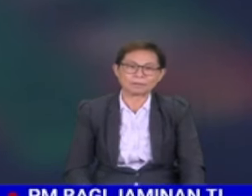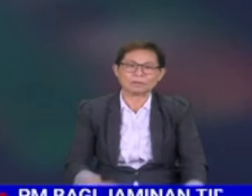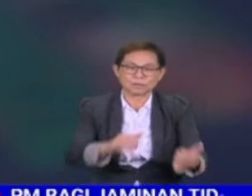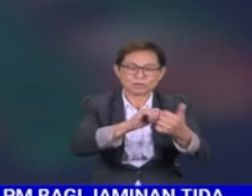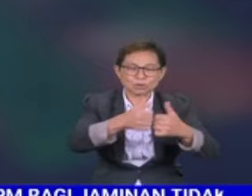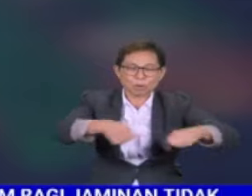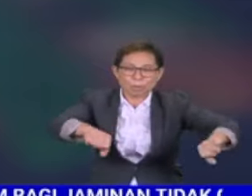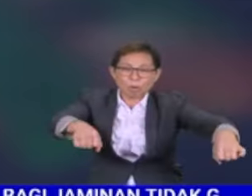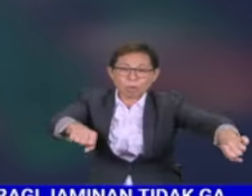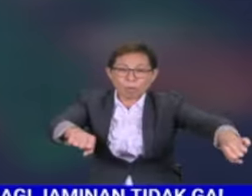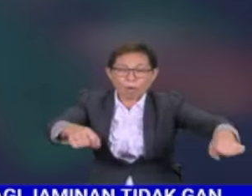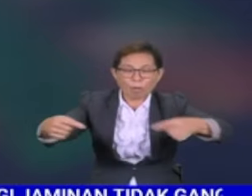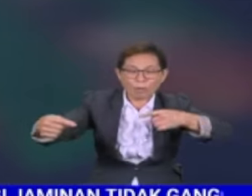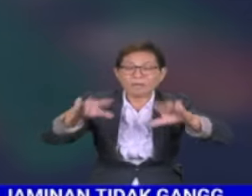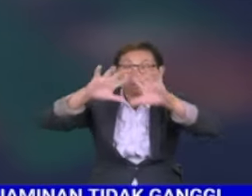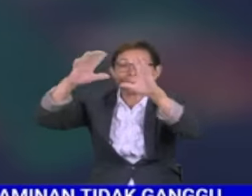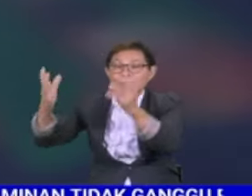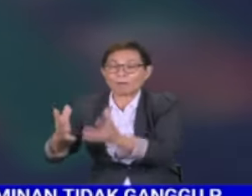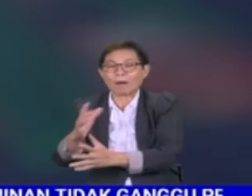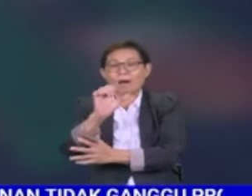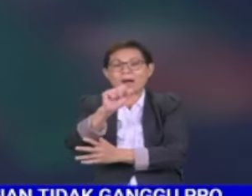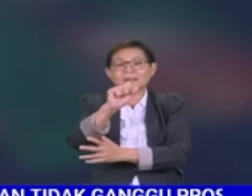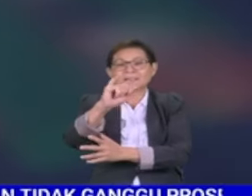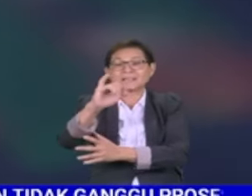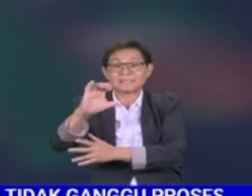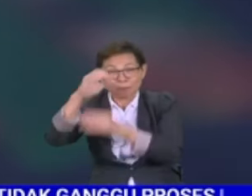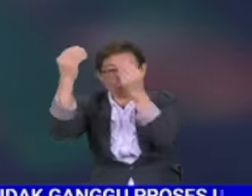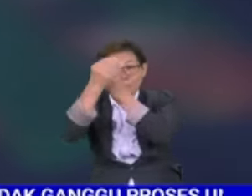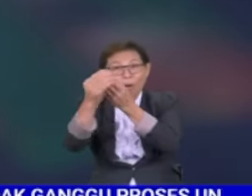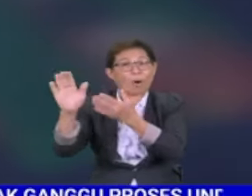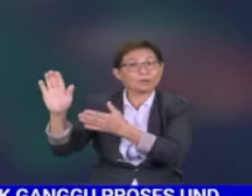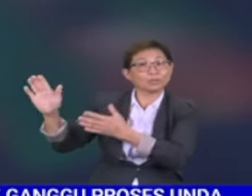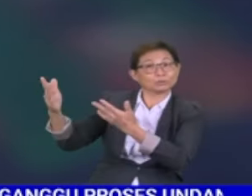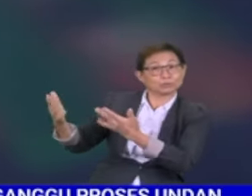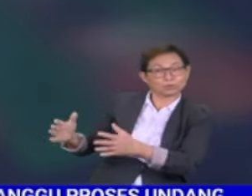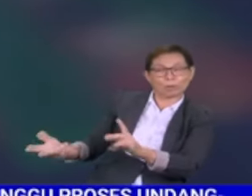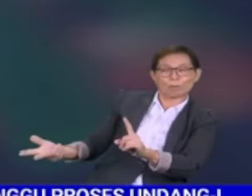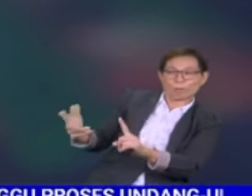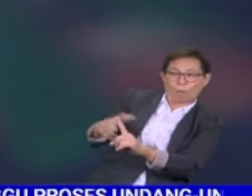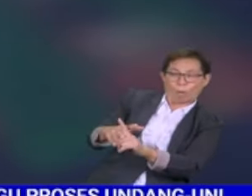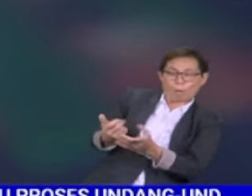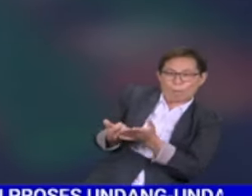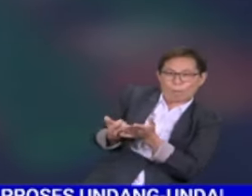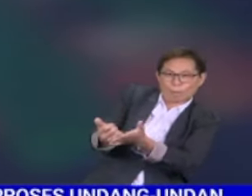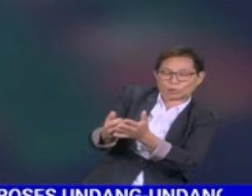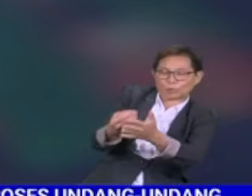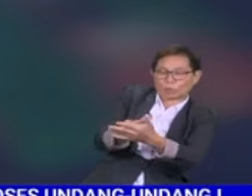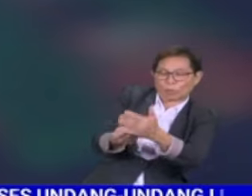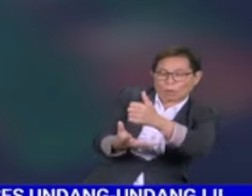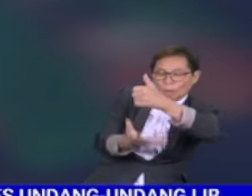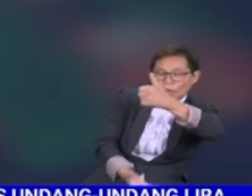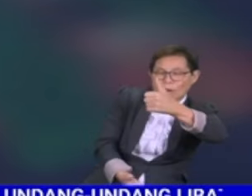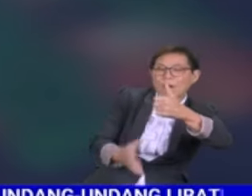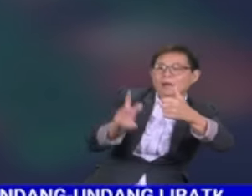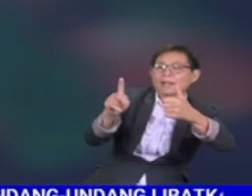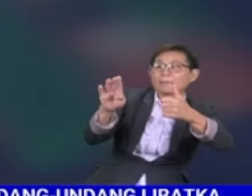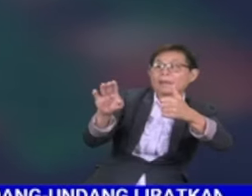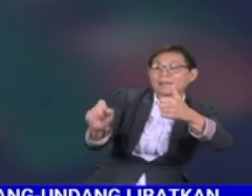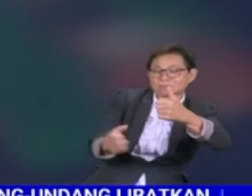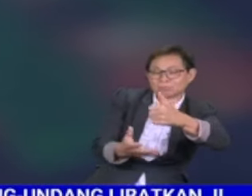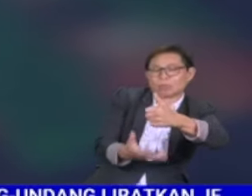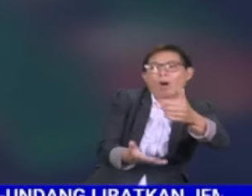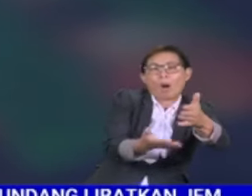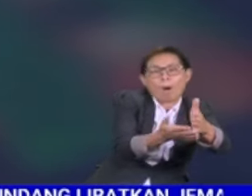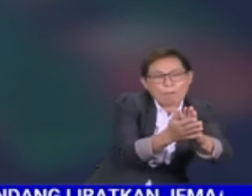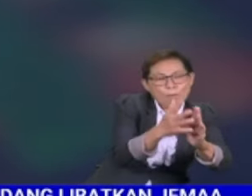Sukan Pemotoran Lita Antarabangsa Sepang SIC memaklumkan pihaknya telah memohon bantuan dana daripada Kementerian Belia dan Sukan